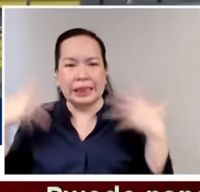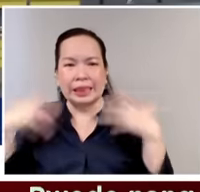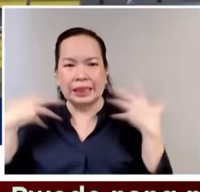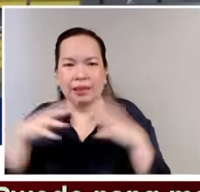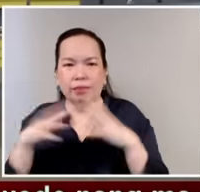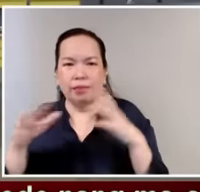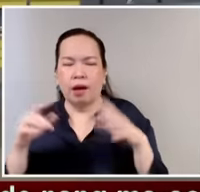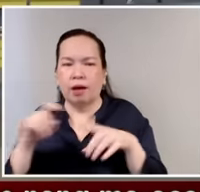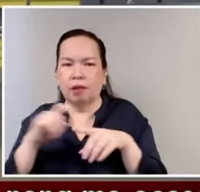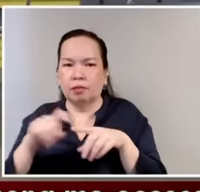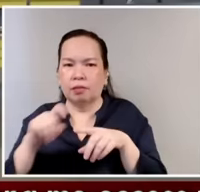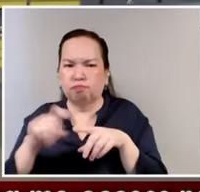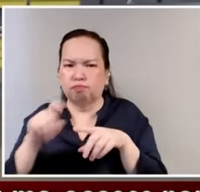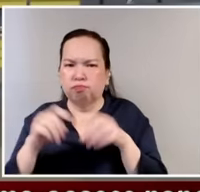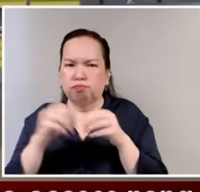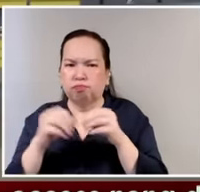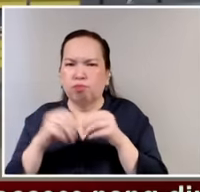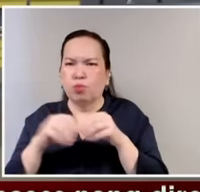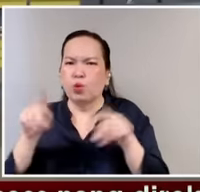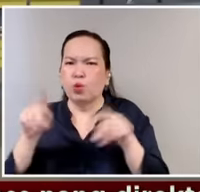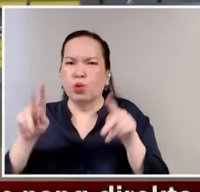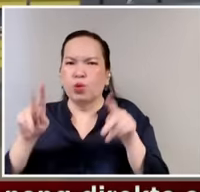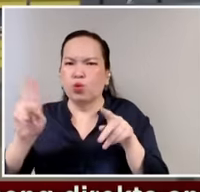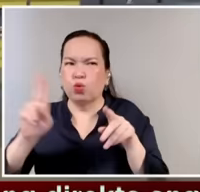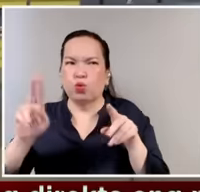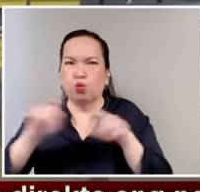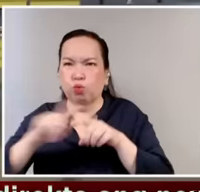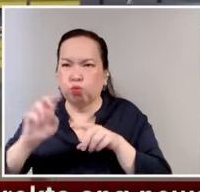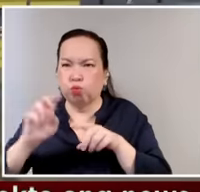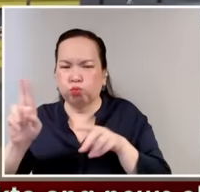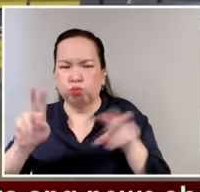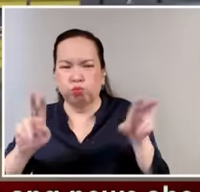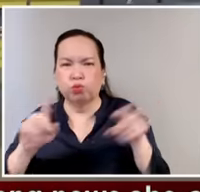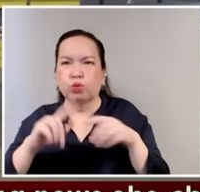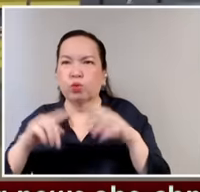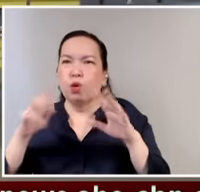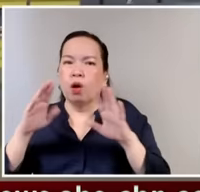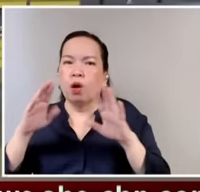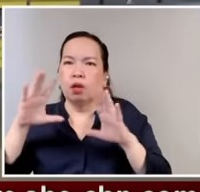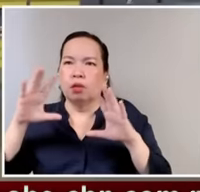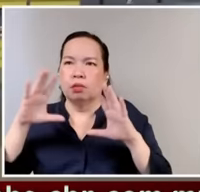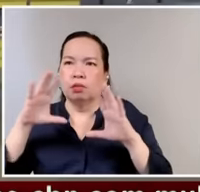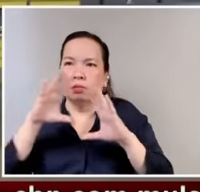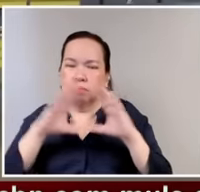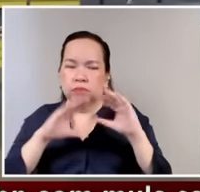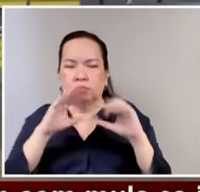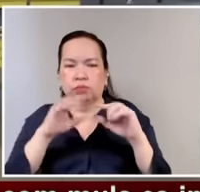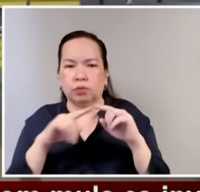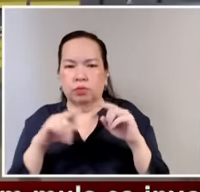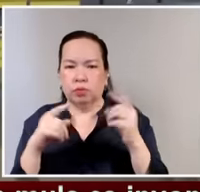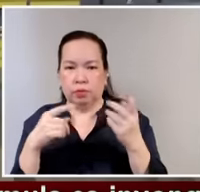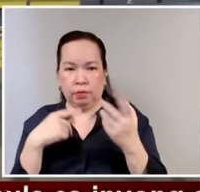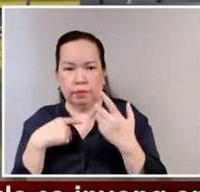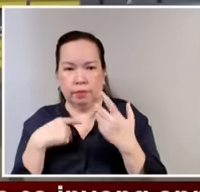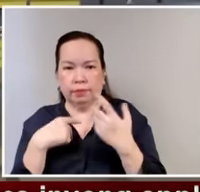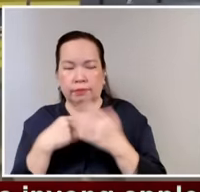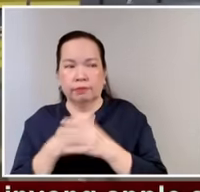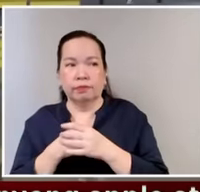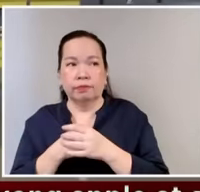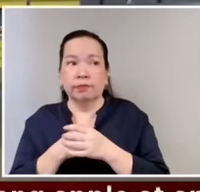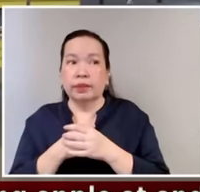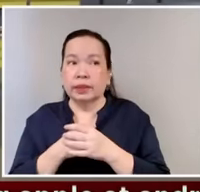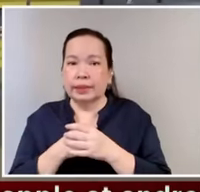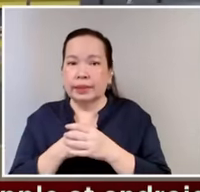nagdulot ng increased power supply at nakaapekto nga sa nagkaroon ng fluctuation ng power. Kaya uminit